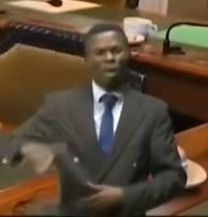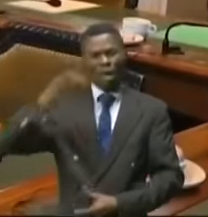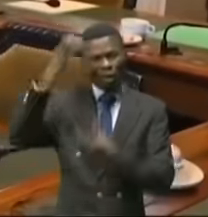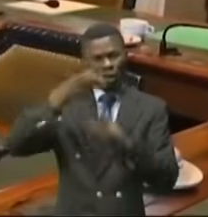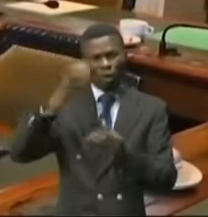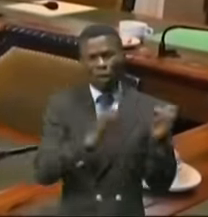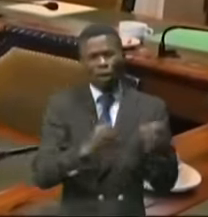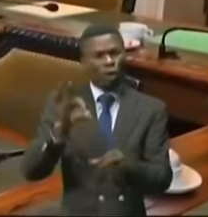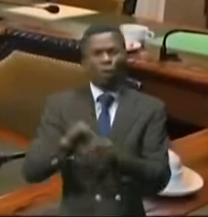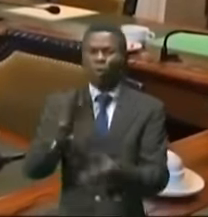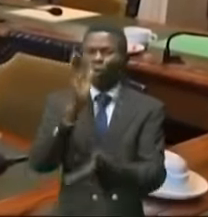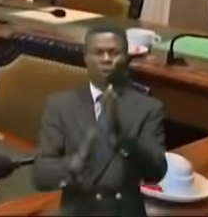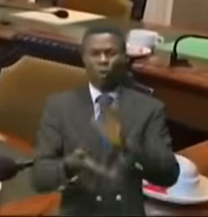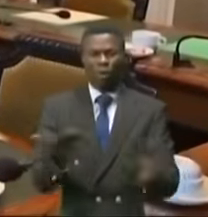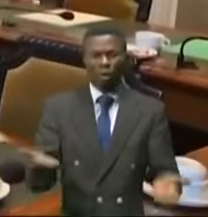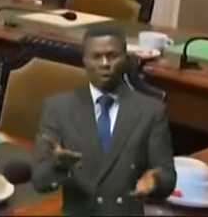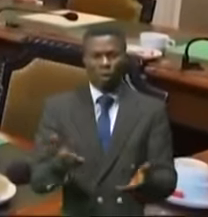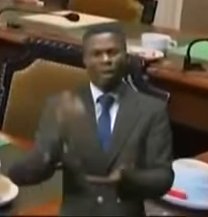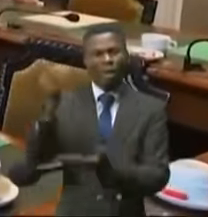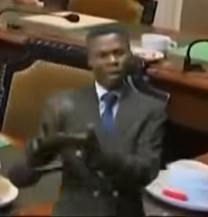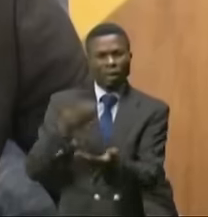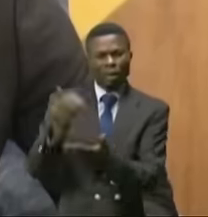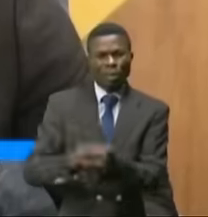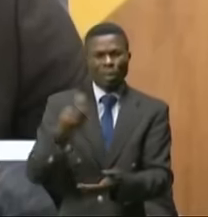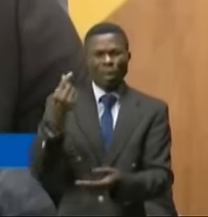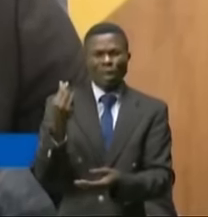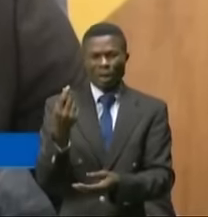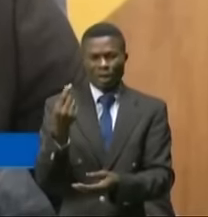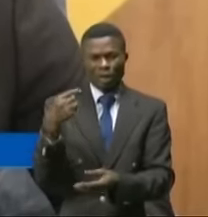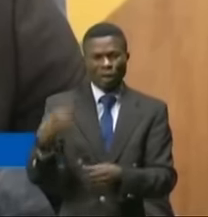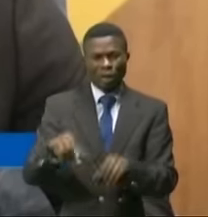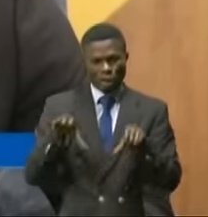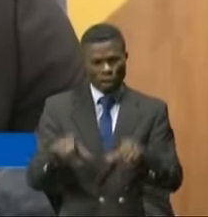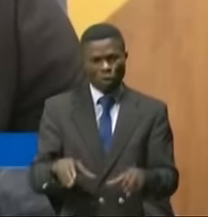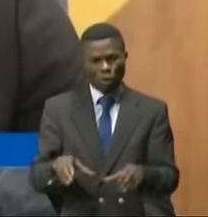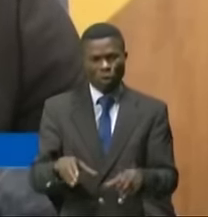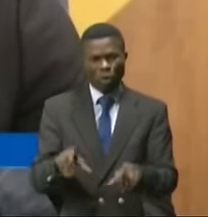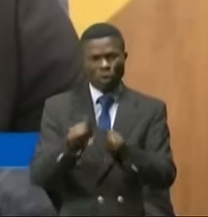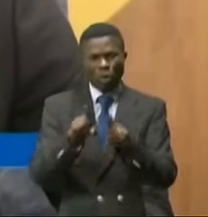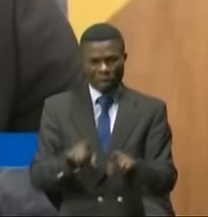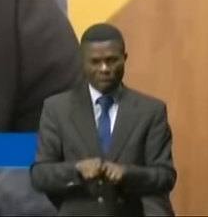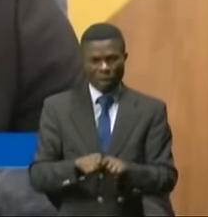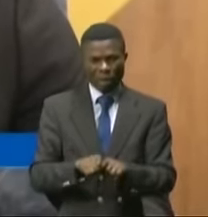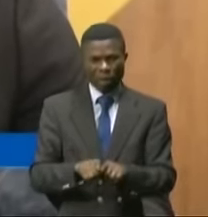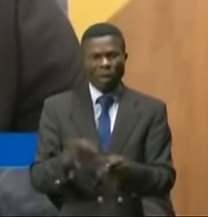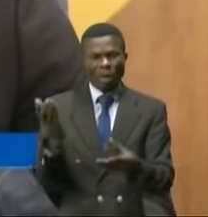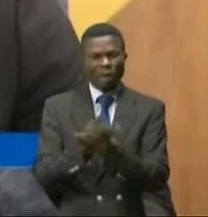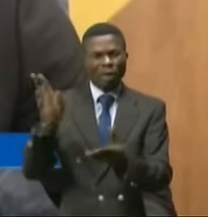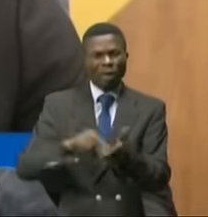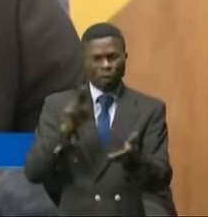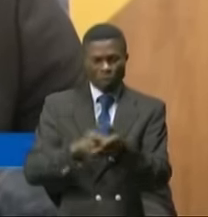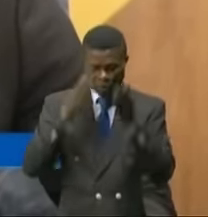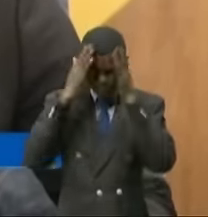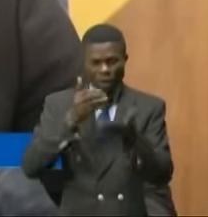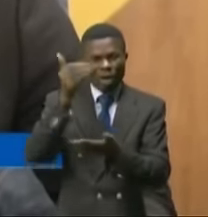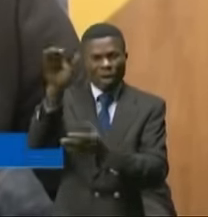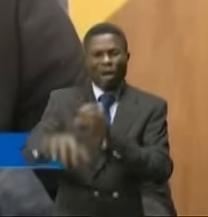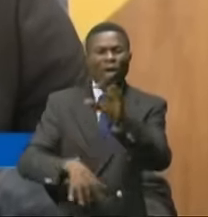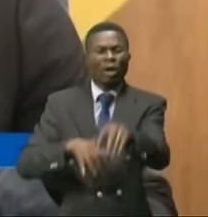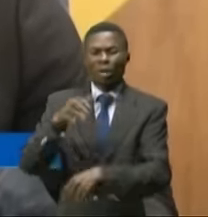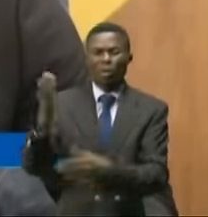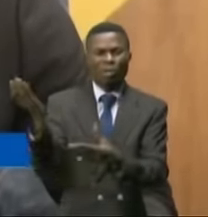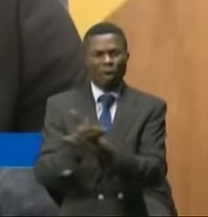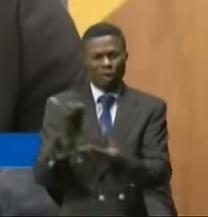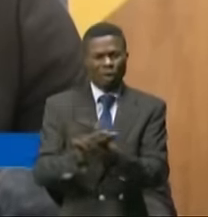pas les élections, qui pille les richesses naturelles de la RDC. Donc un protocole fondé sur le pillage, c'est un